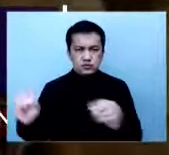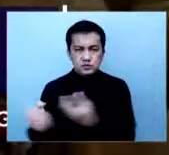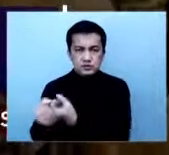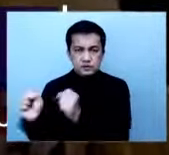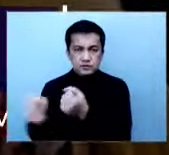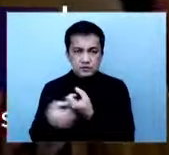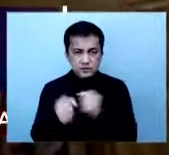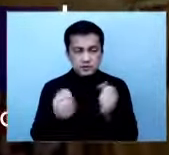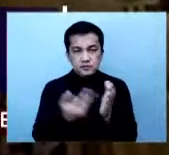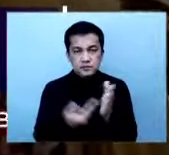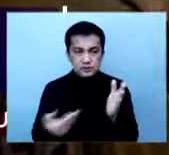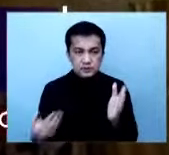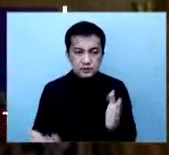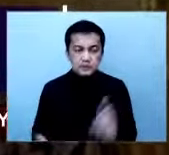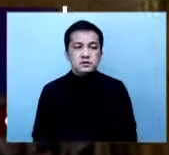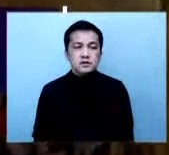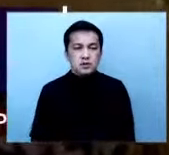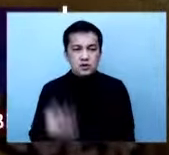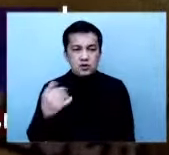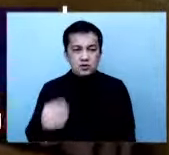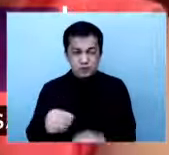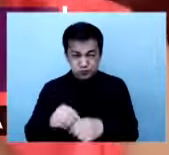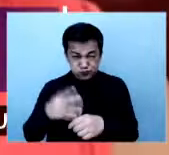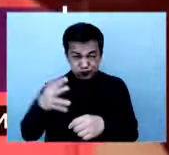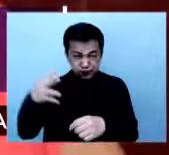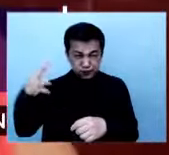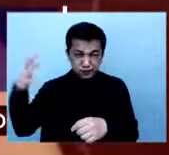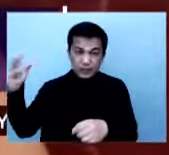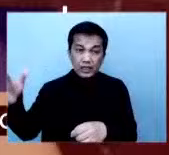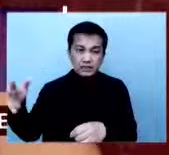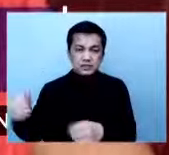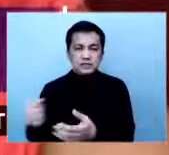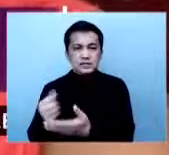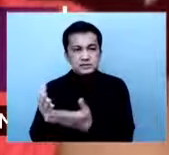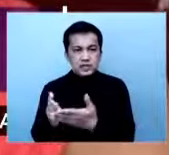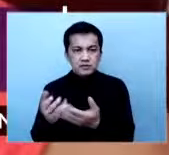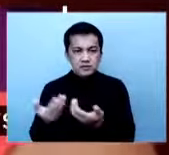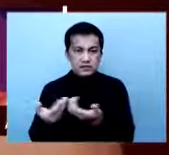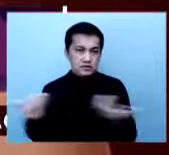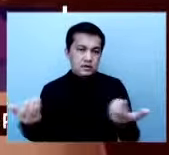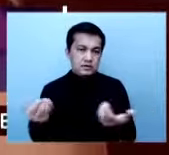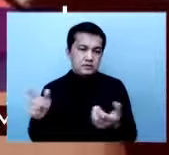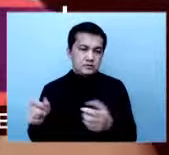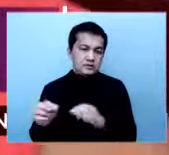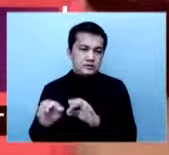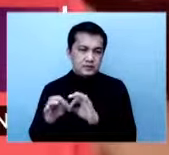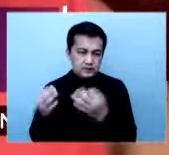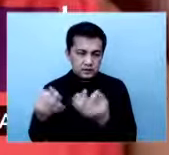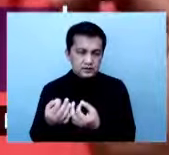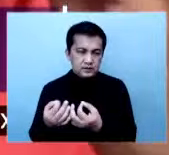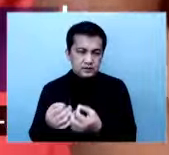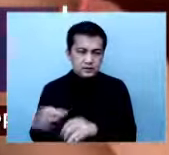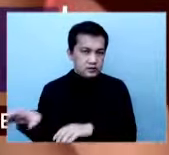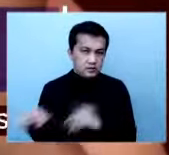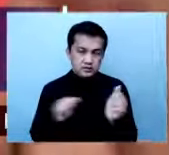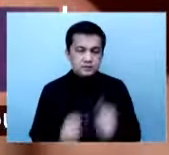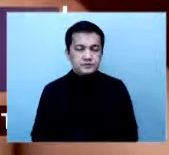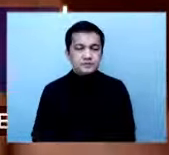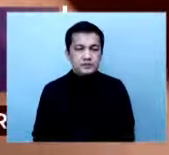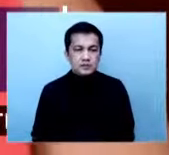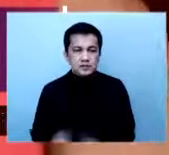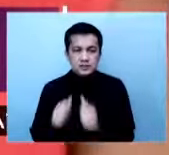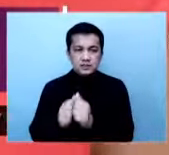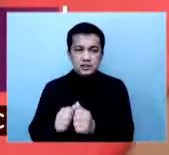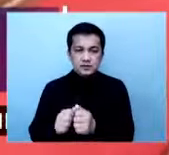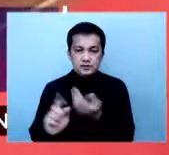gamit dahil sa kapal ng usok May ilang nahiwalay sa kanilang mga kaanak habang lumilikas kabilang si Edith